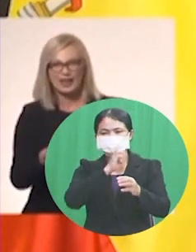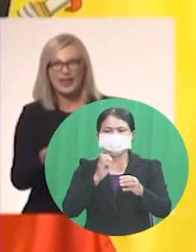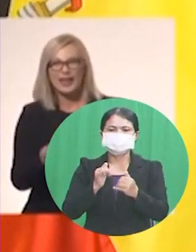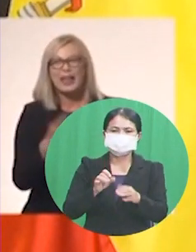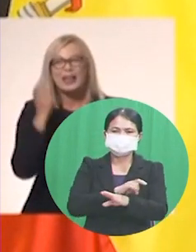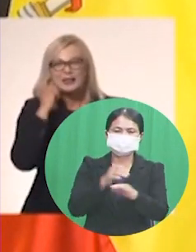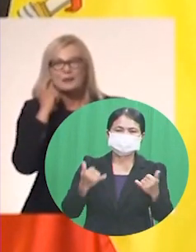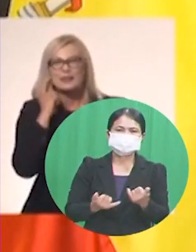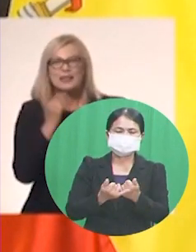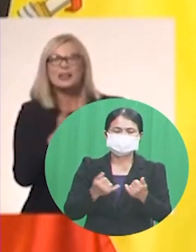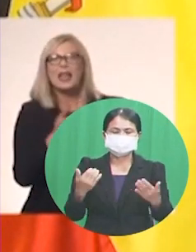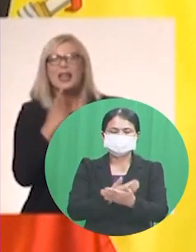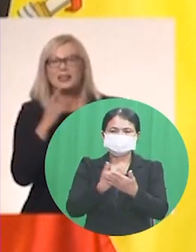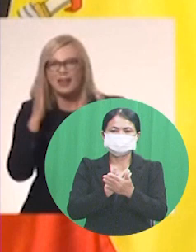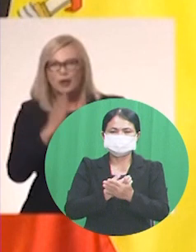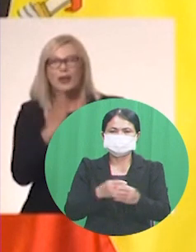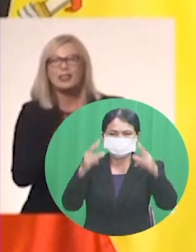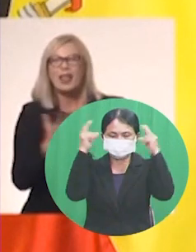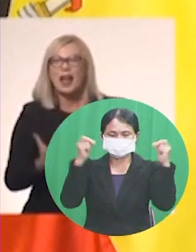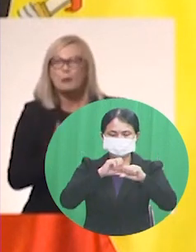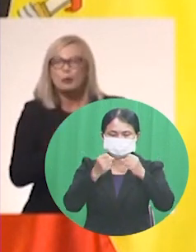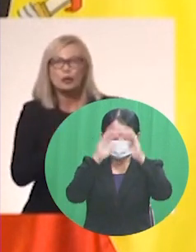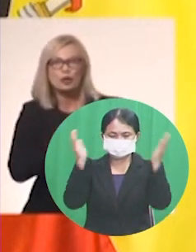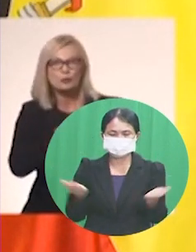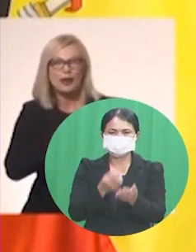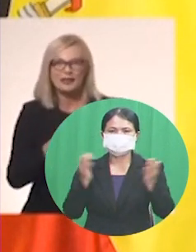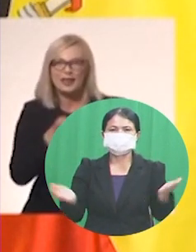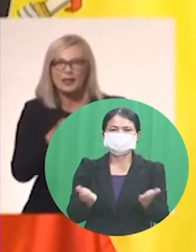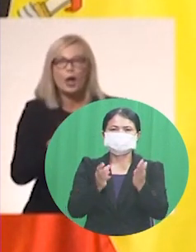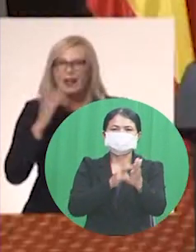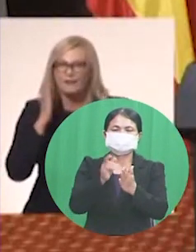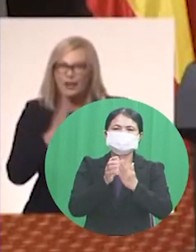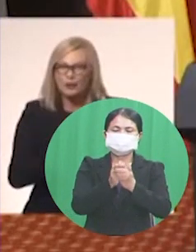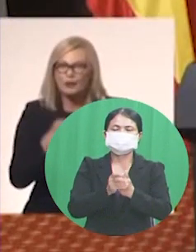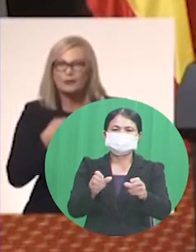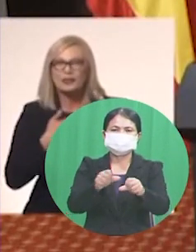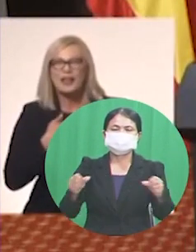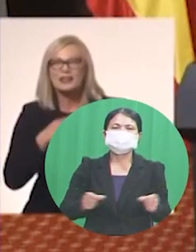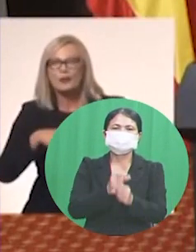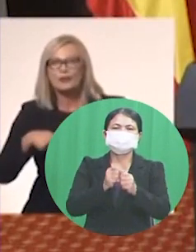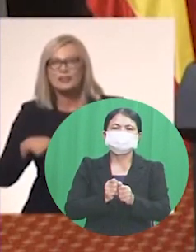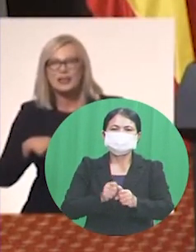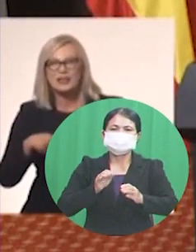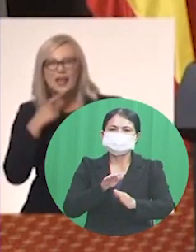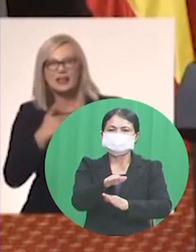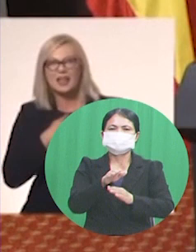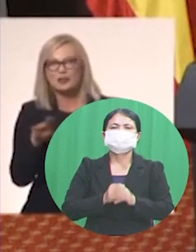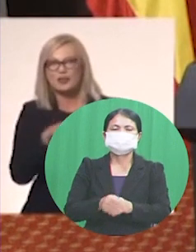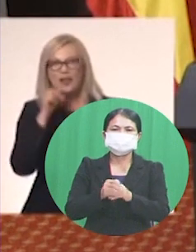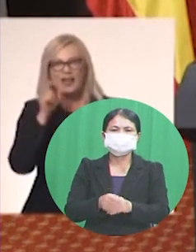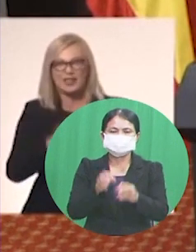នៅពេលថ្មីៗនេះក្រុមមន្ត្រីរបស់អង្គការសហប្រជាជាតិបានលើកទឹកចិត្តរដ្ឋាភិបាលក្នុងតំបន់ឲ្យរុលទៅមុខក្នុងនីតិវិ